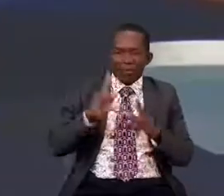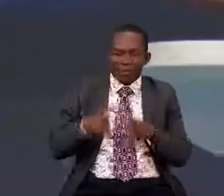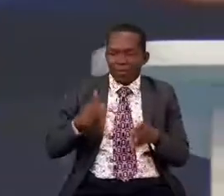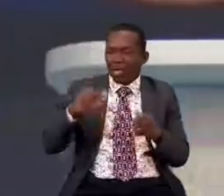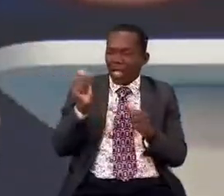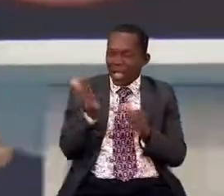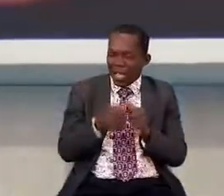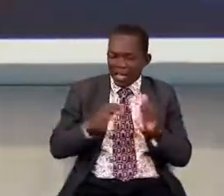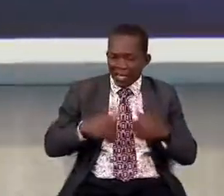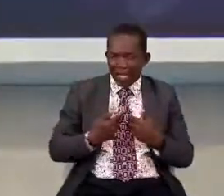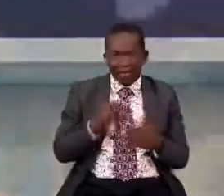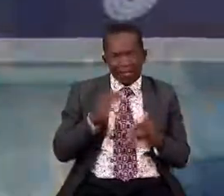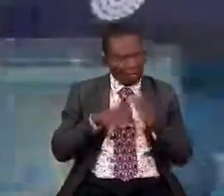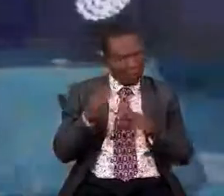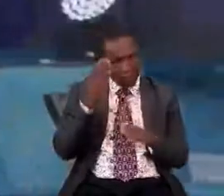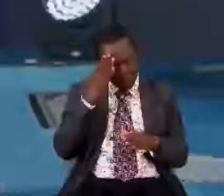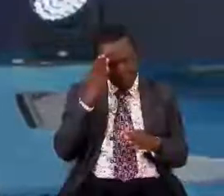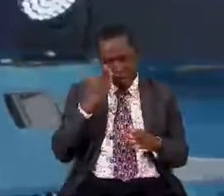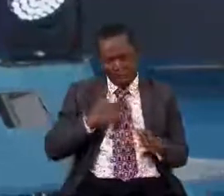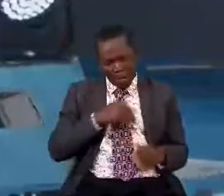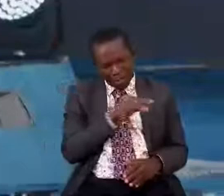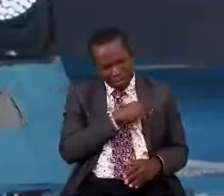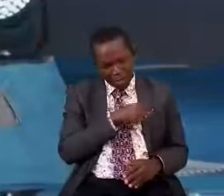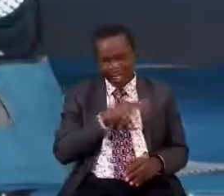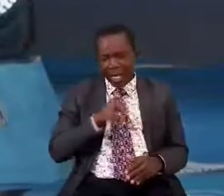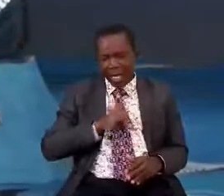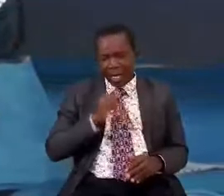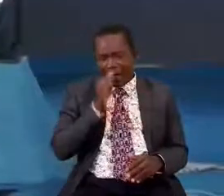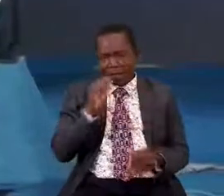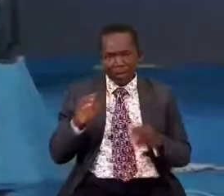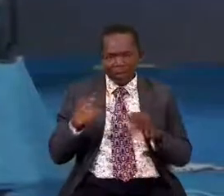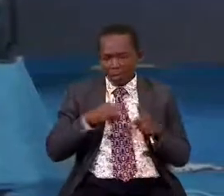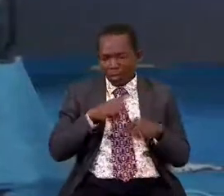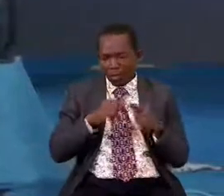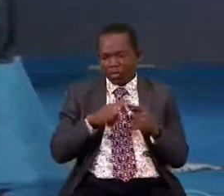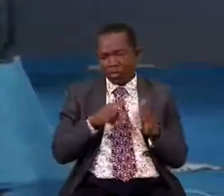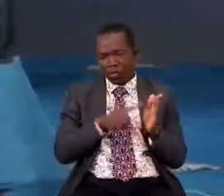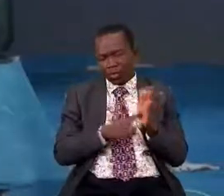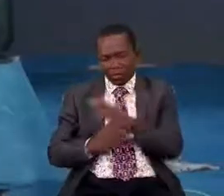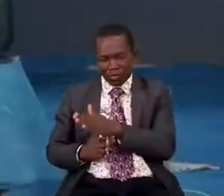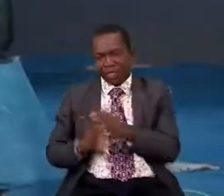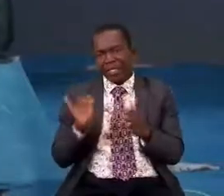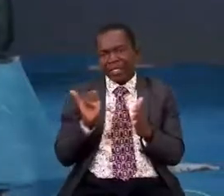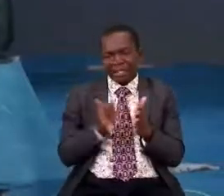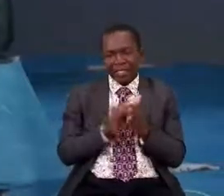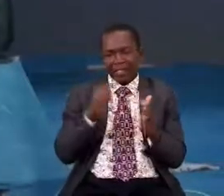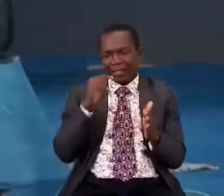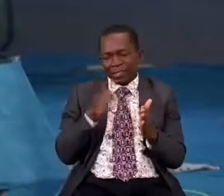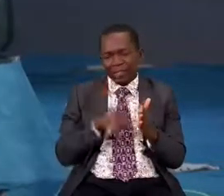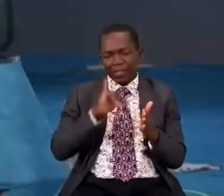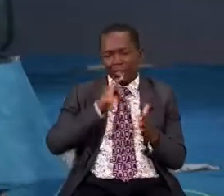je vais vous montrer que c'est moi qui suis ceci. Le Seigneur ne veut pas un